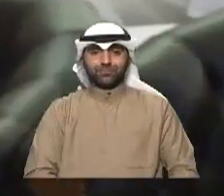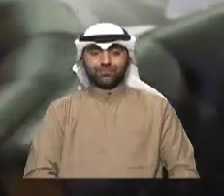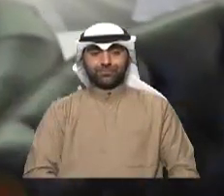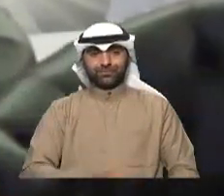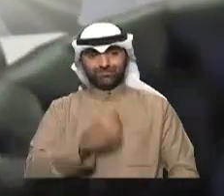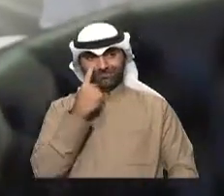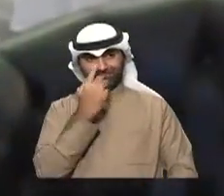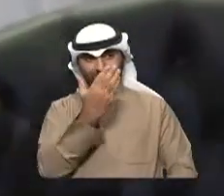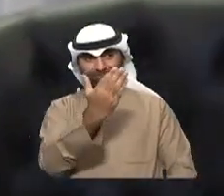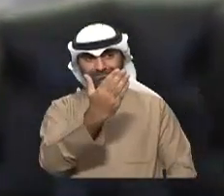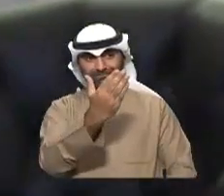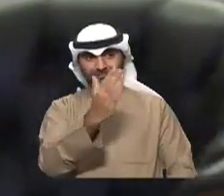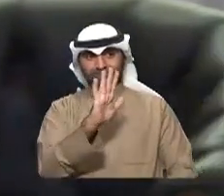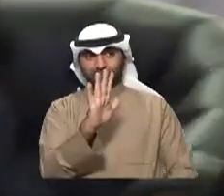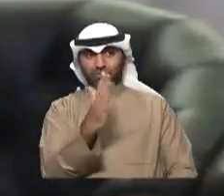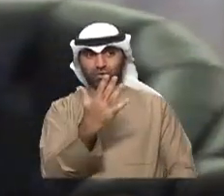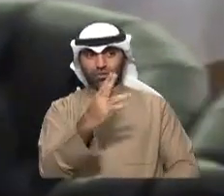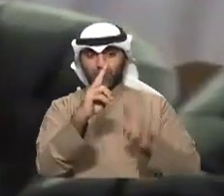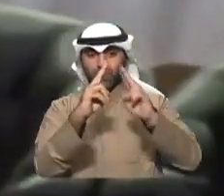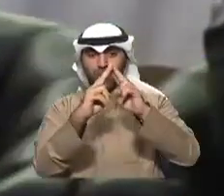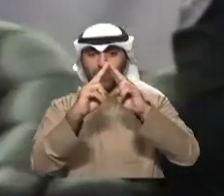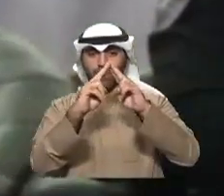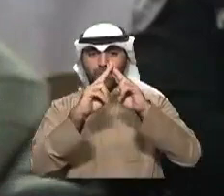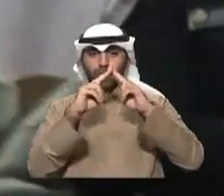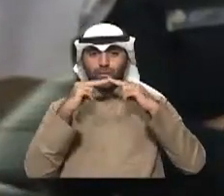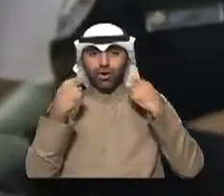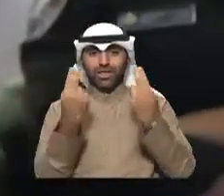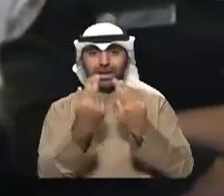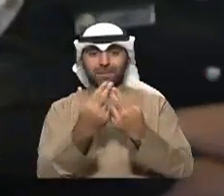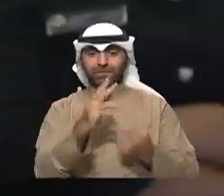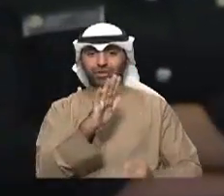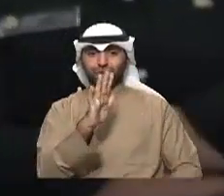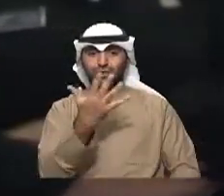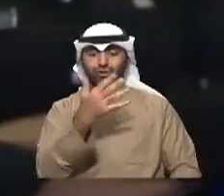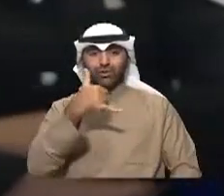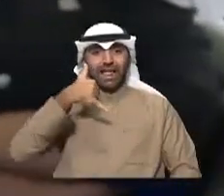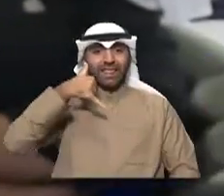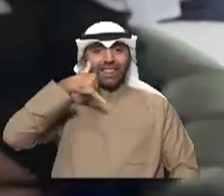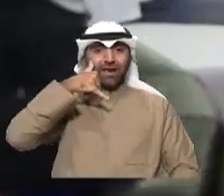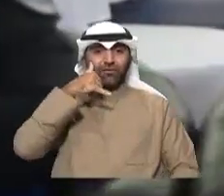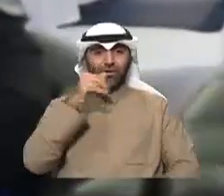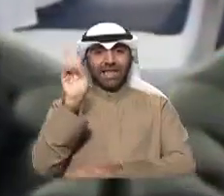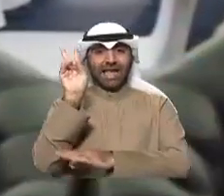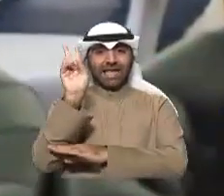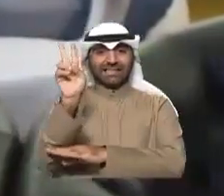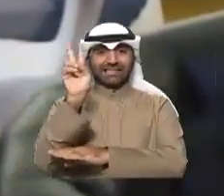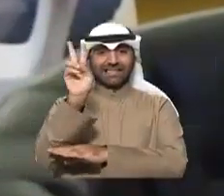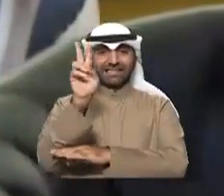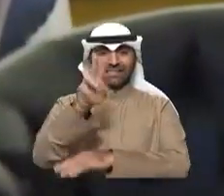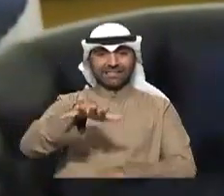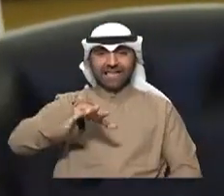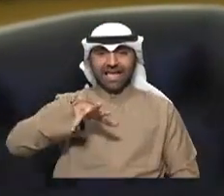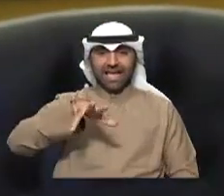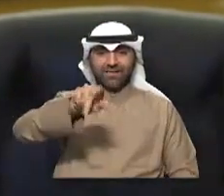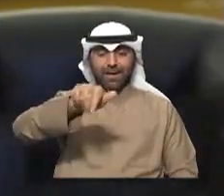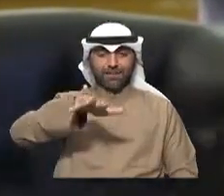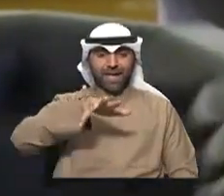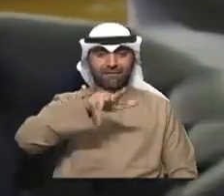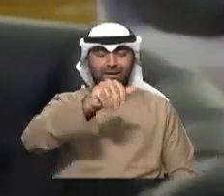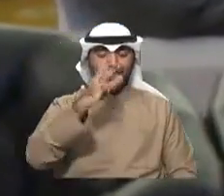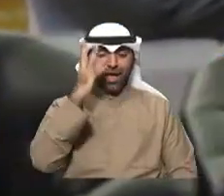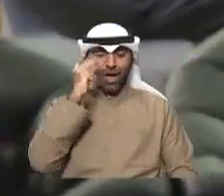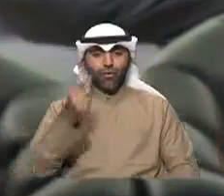مؤتمر الكويت الرابع لمكافحة الجرائم الإلكترونية الذي ينظمه الجهاز المركزي لتكنولوجيا المعلومات بالتعاون مع